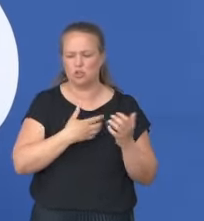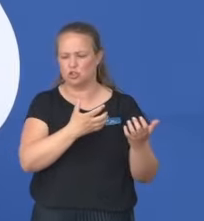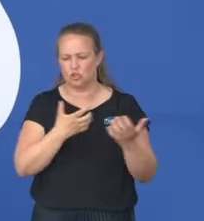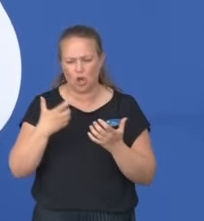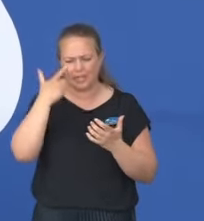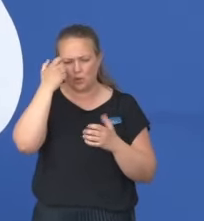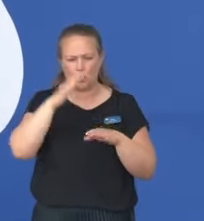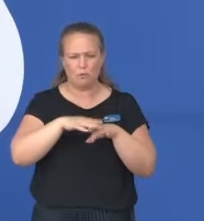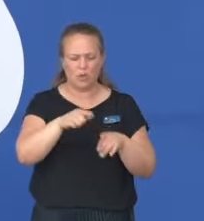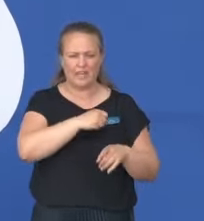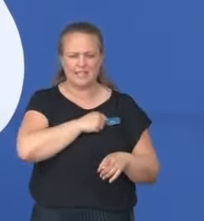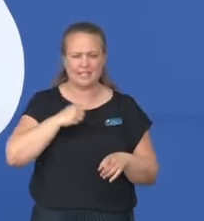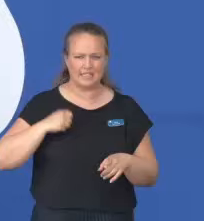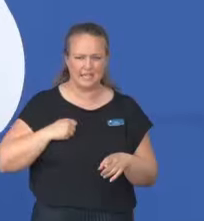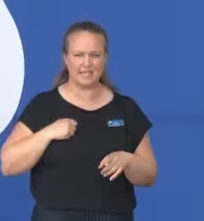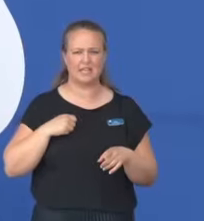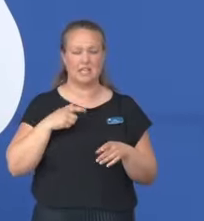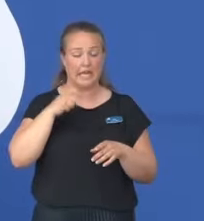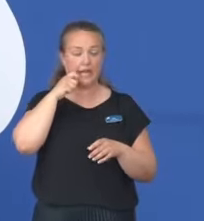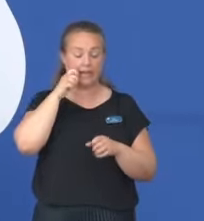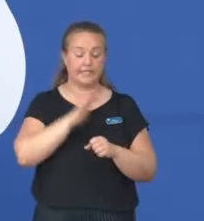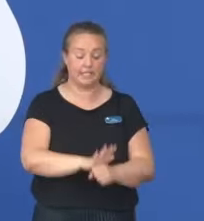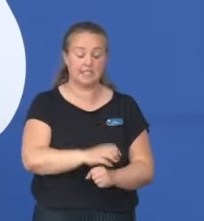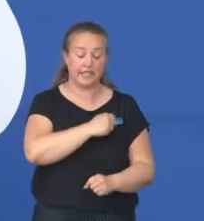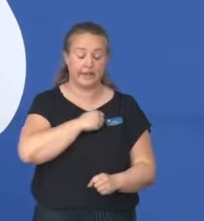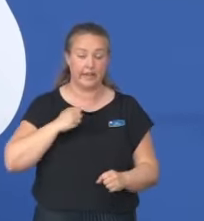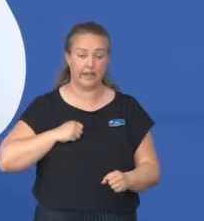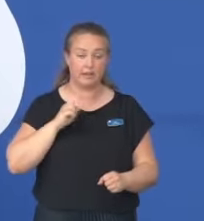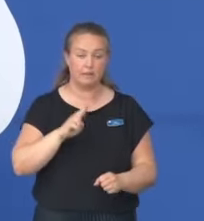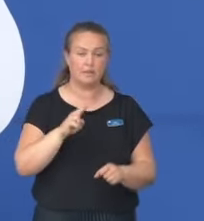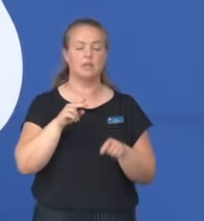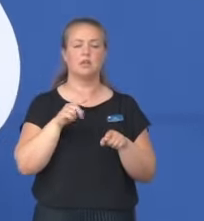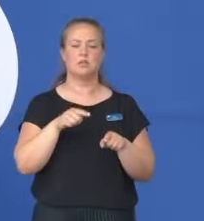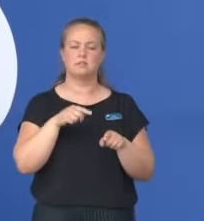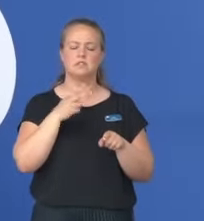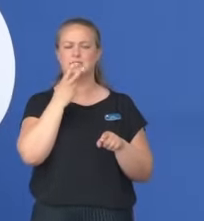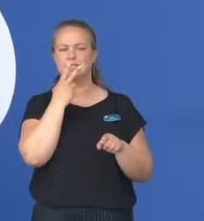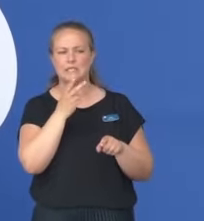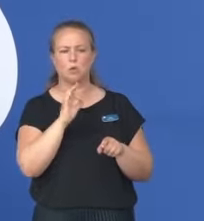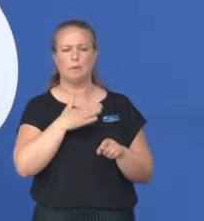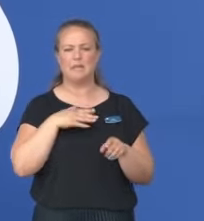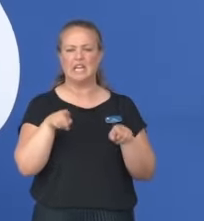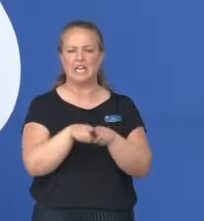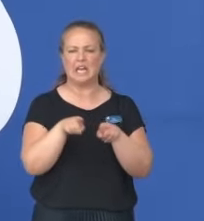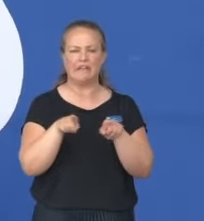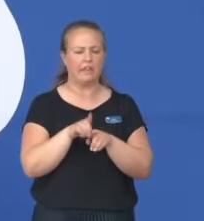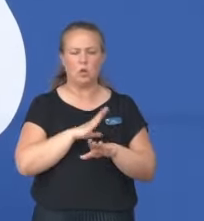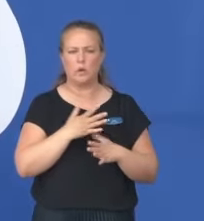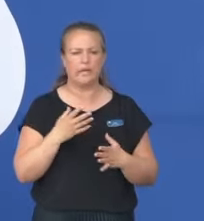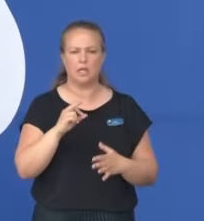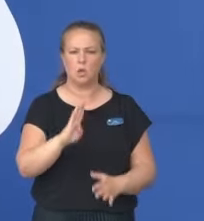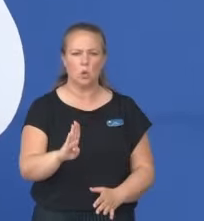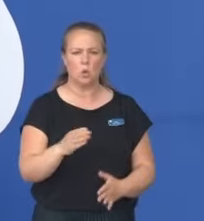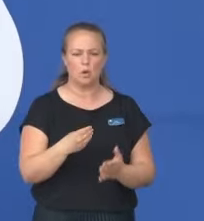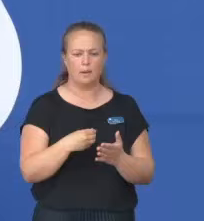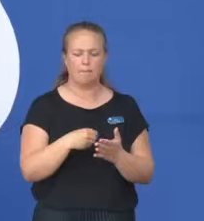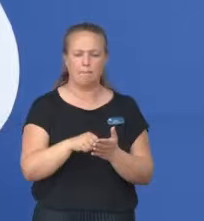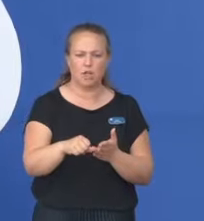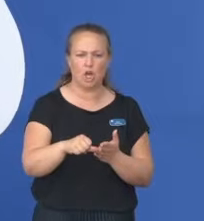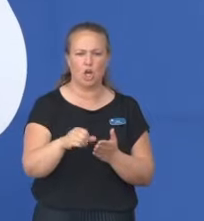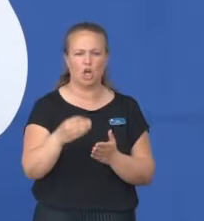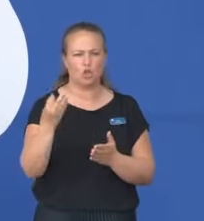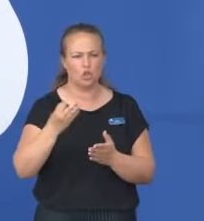här regeringen, den här rasistiska regeringen. Vi ser ju hur, jag ser hur mina grannar inte har råd att betala hyran. Jag ser hur